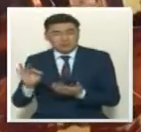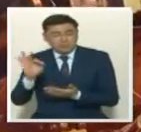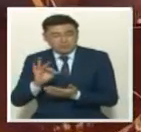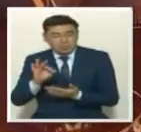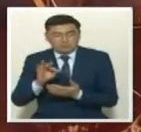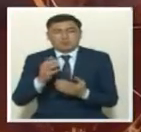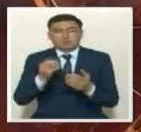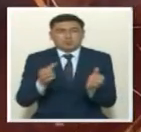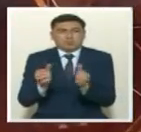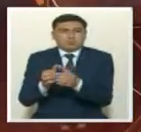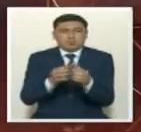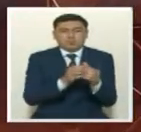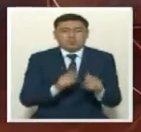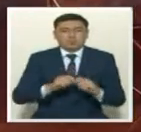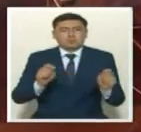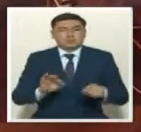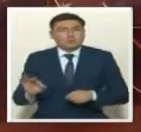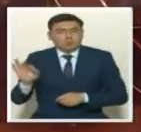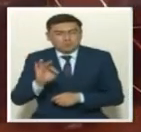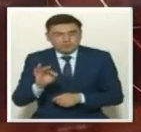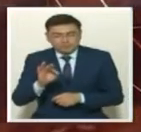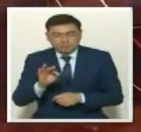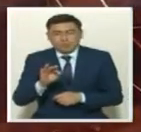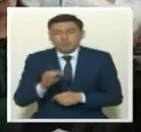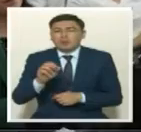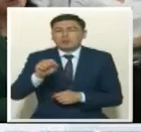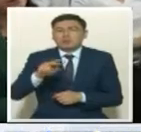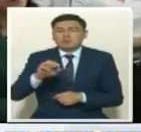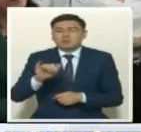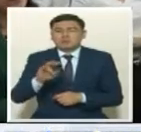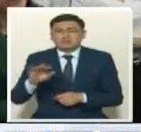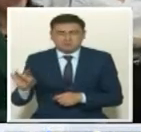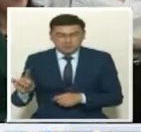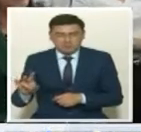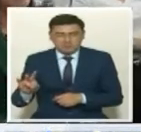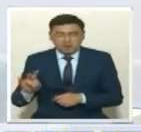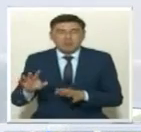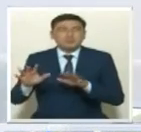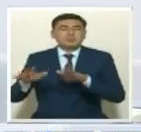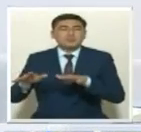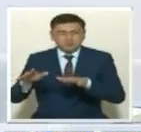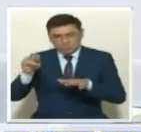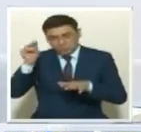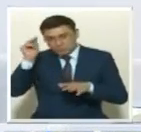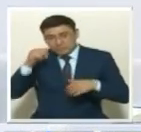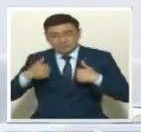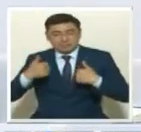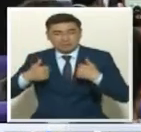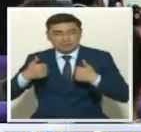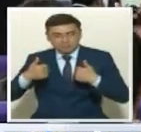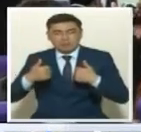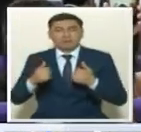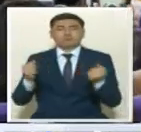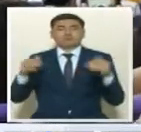мәселелер талқыланды. Ал пленарлық отырыста Алтынсарин ұлттық академиясының әдіскері жаңа оқу жылында болатын ерекшеліктер туралы айтты.